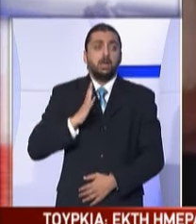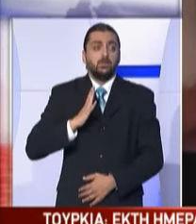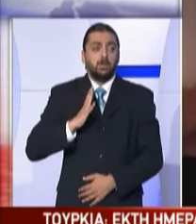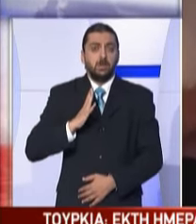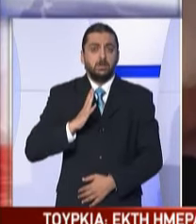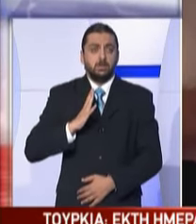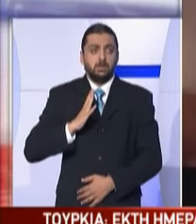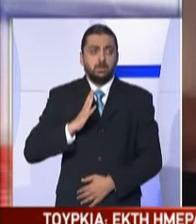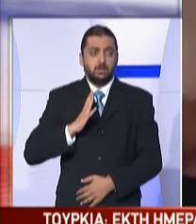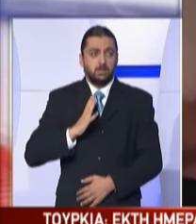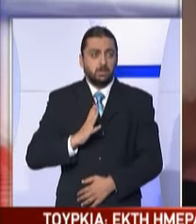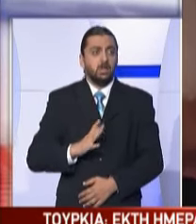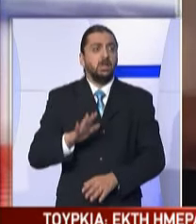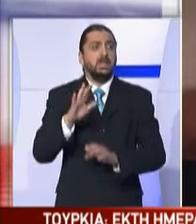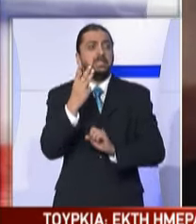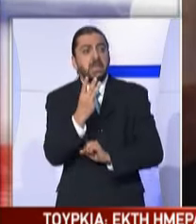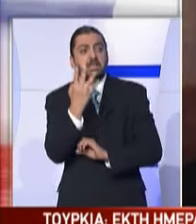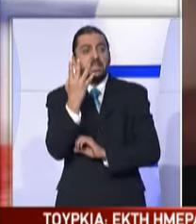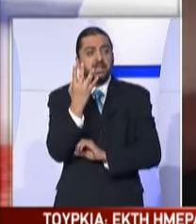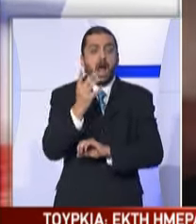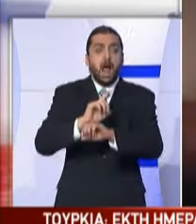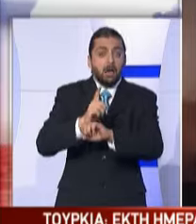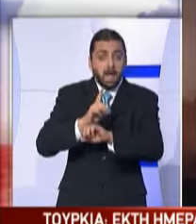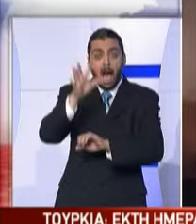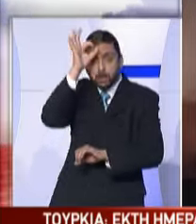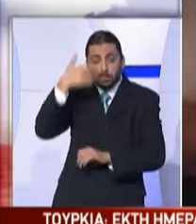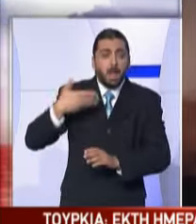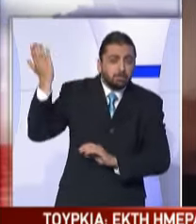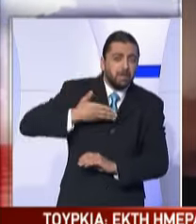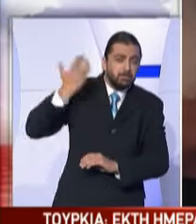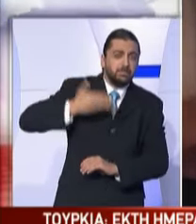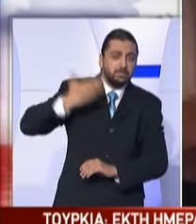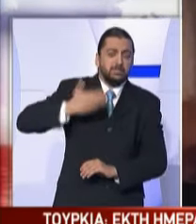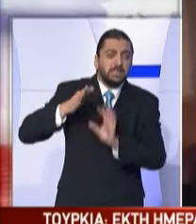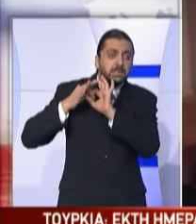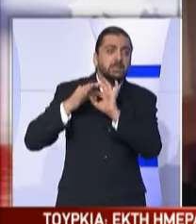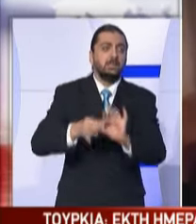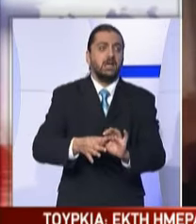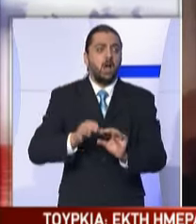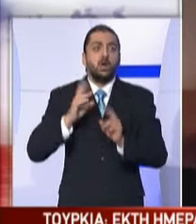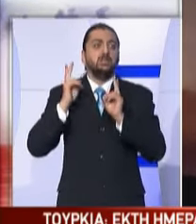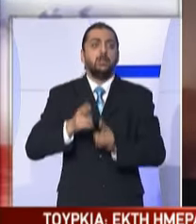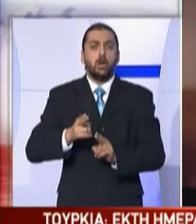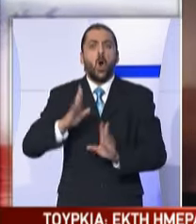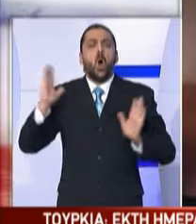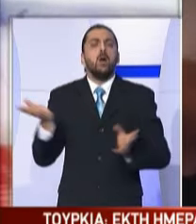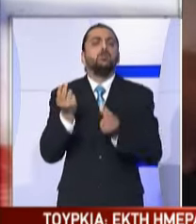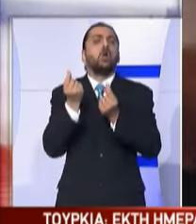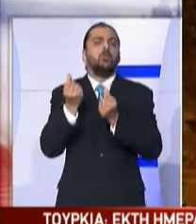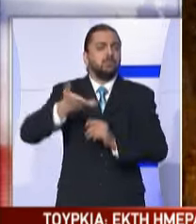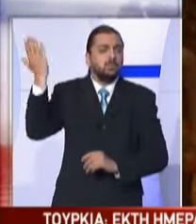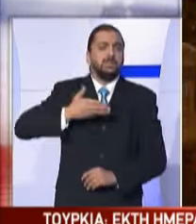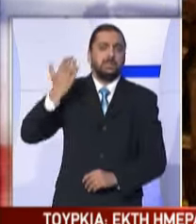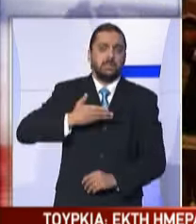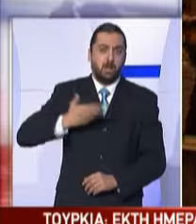doldu. Ve yaklaşık 3-4 dakika aralıksız dayak yedik. Yani ne kadar vurabiliyorlarsa, jobla, tekmeyle,